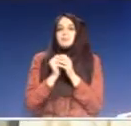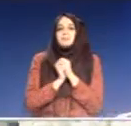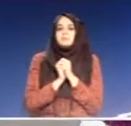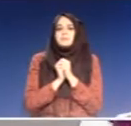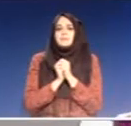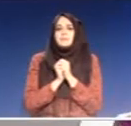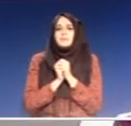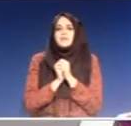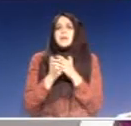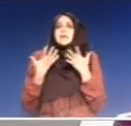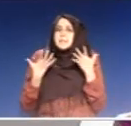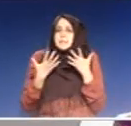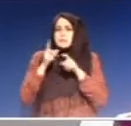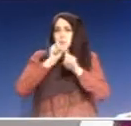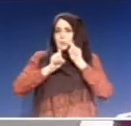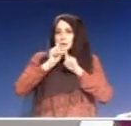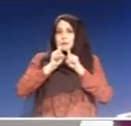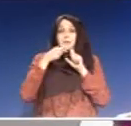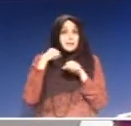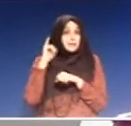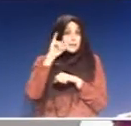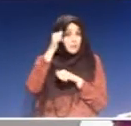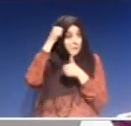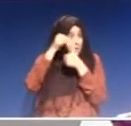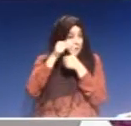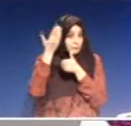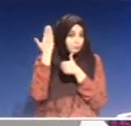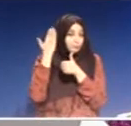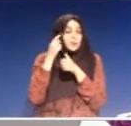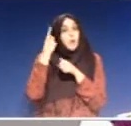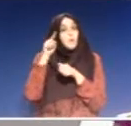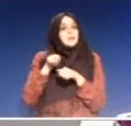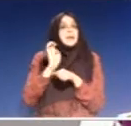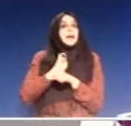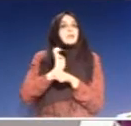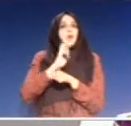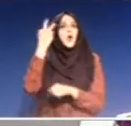إذن أعود لأذكر المشاهد الكريم، هي الحلقة